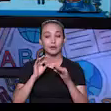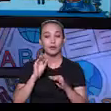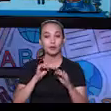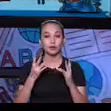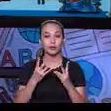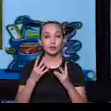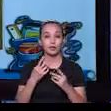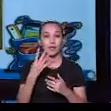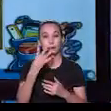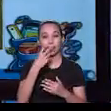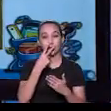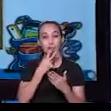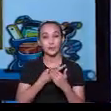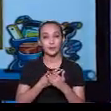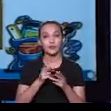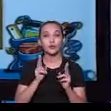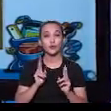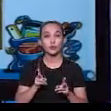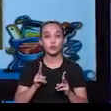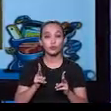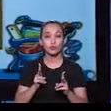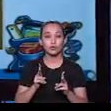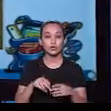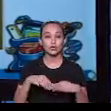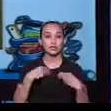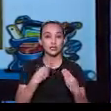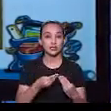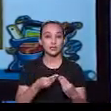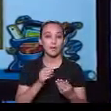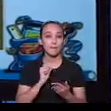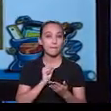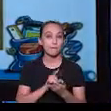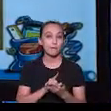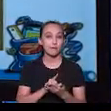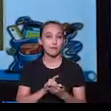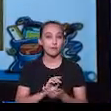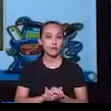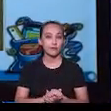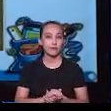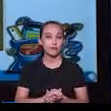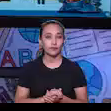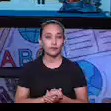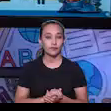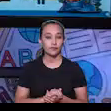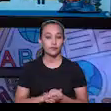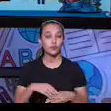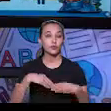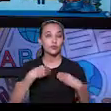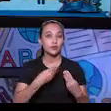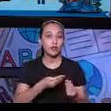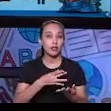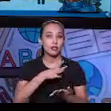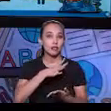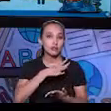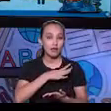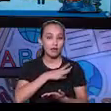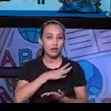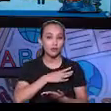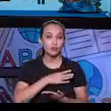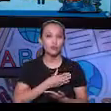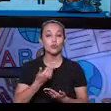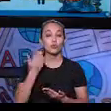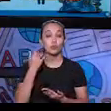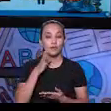Смотрим первую картинку. Учительница дала задание. Дала, она уже это совершила.